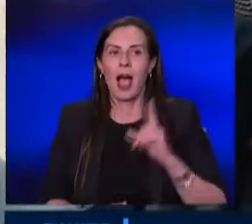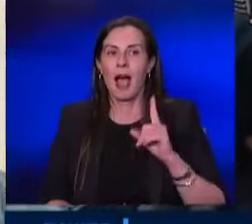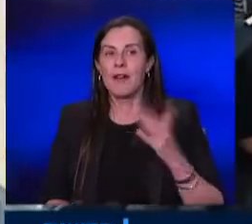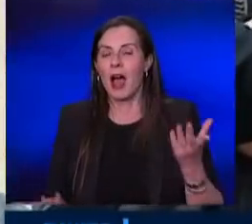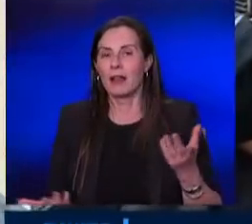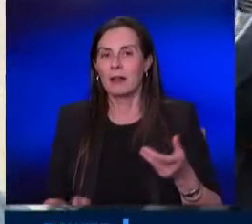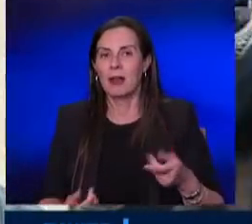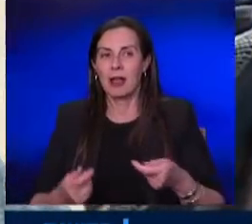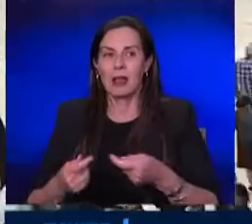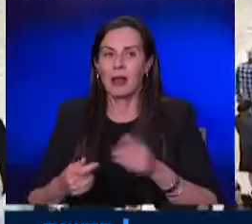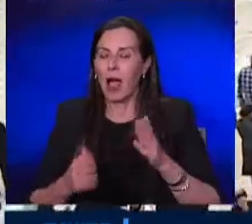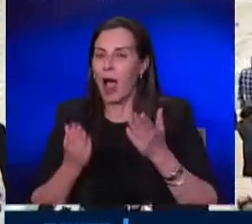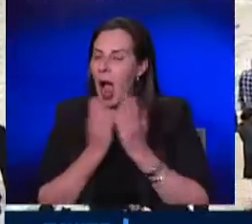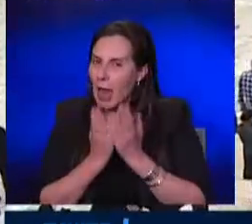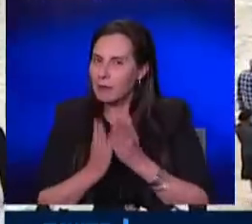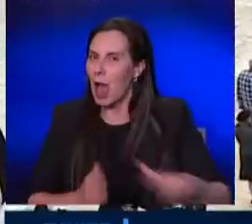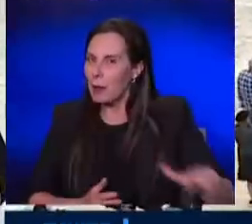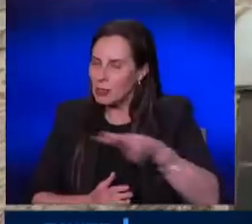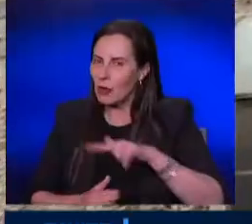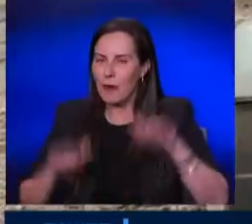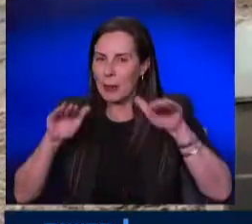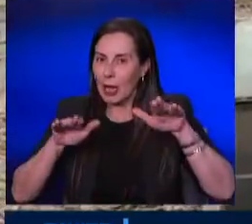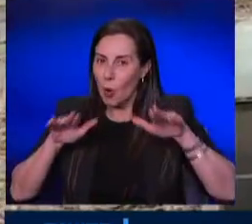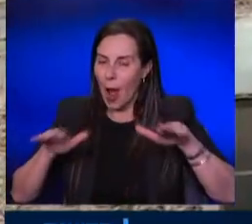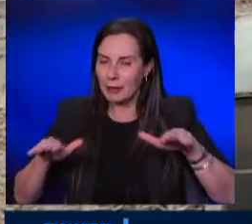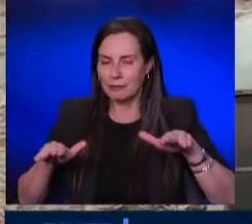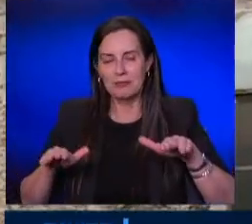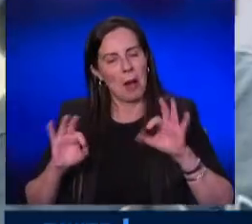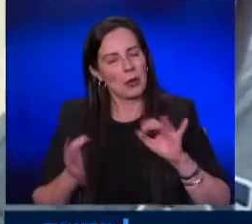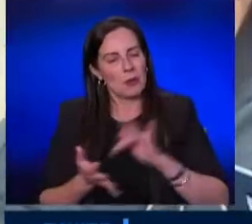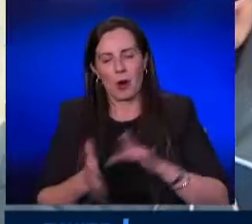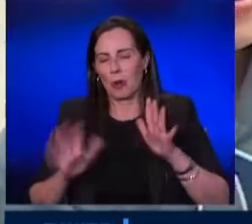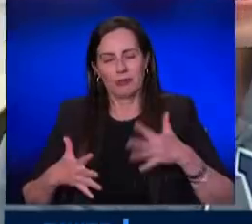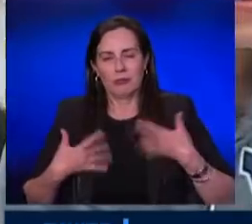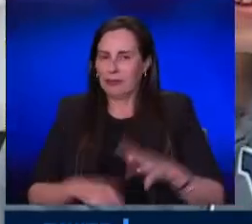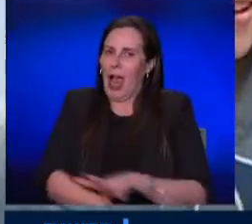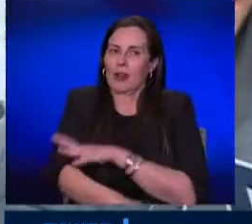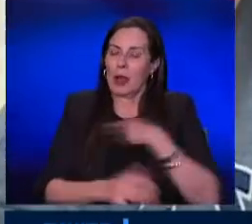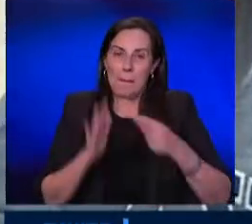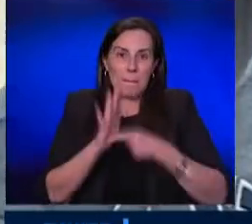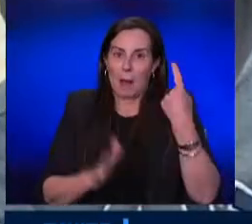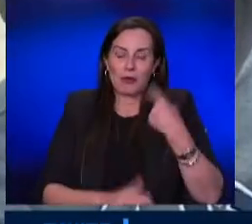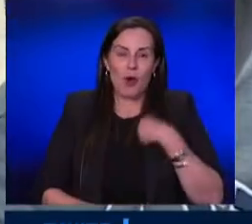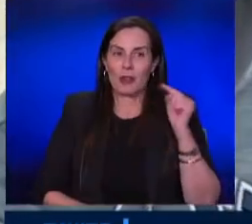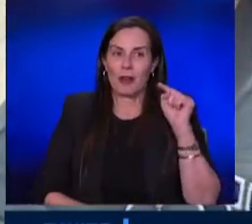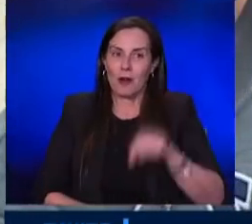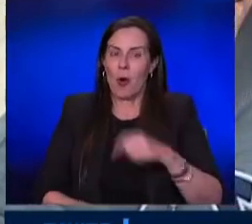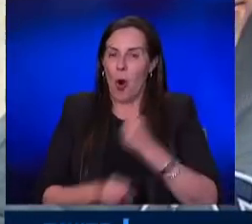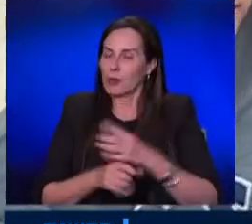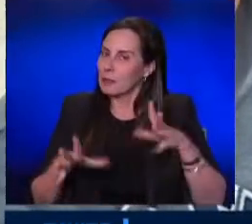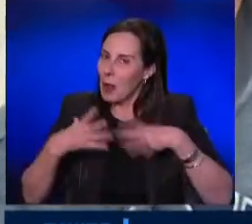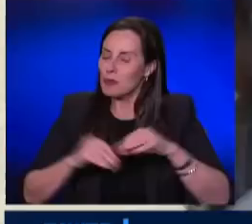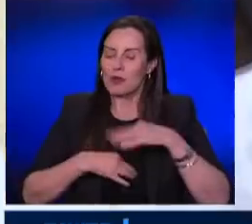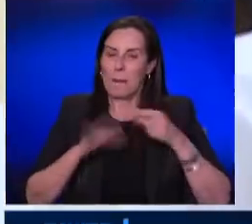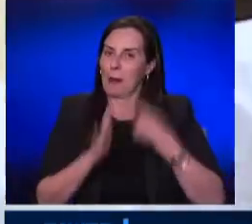לזה, הארגון כאן של התפילה בציבור של ברכת כהנים, מעמד ממש מרגש. אני אמת פעם ראשונה בתפילה כזאת עם כל